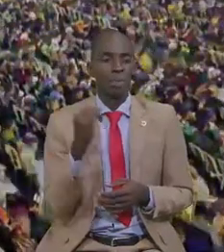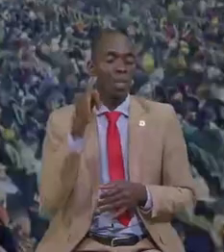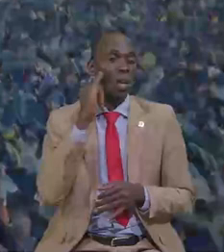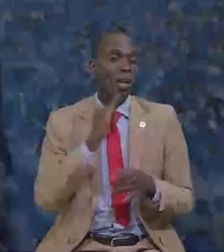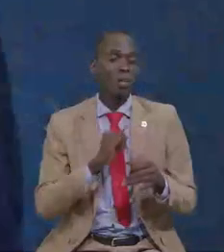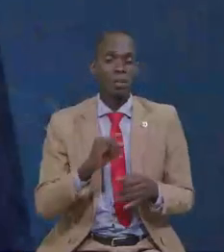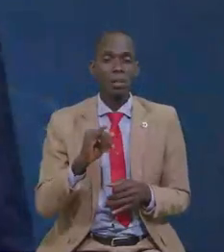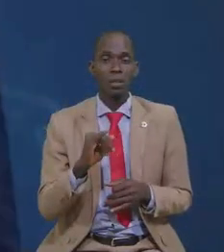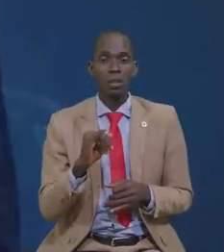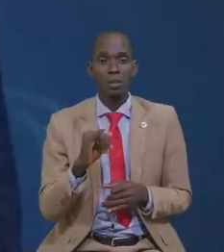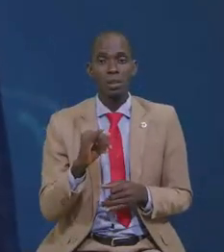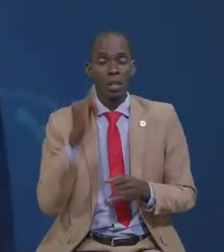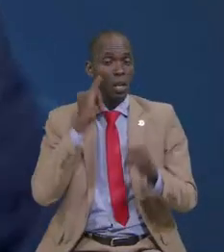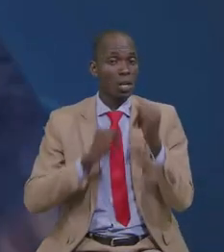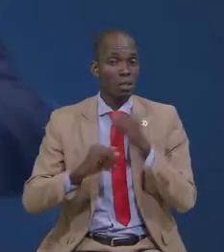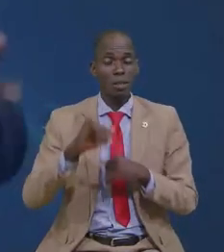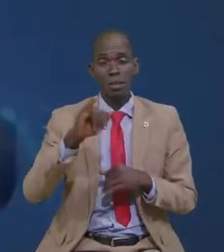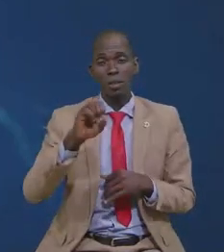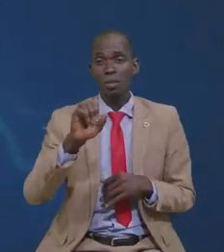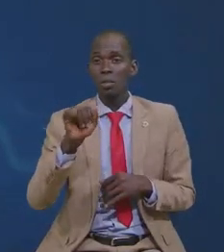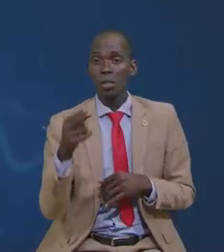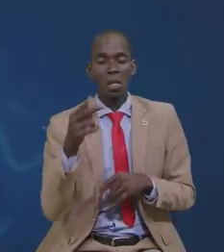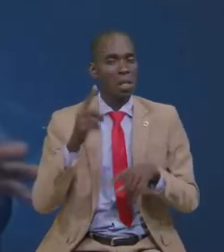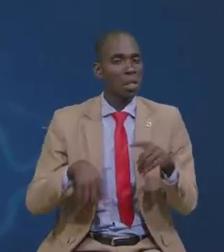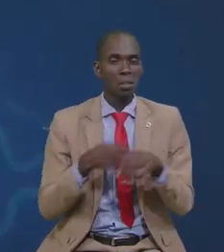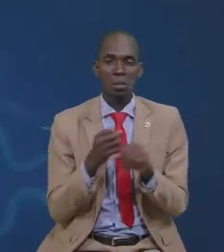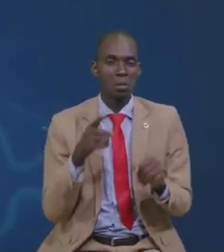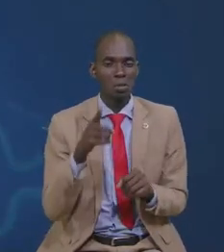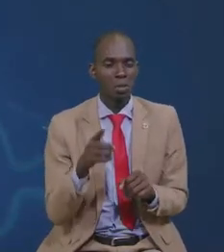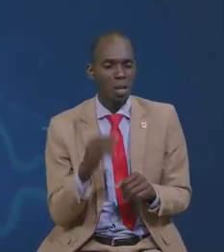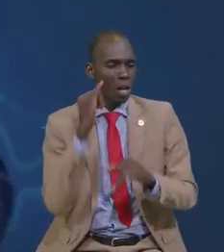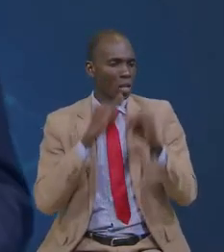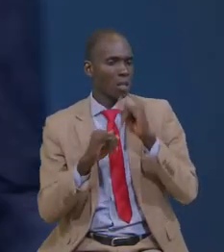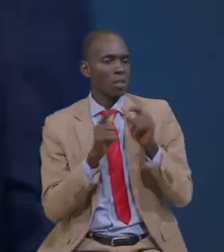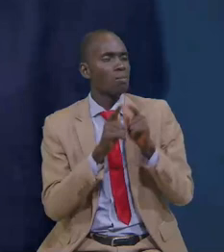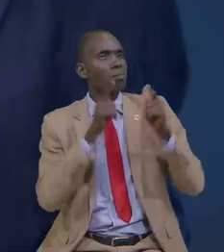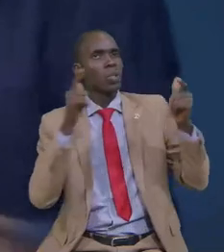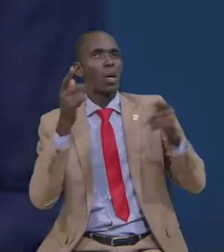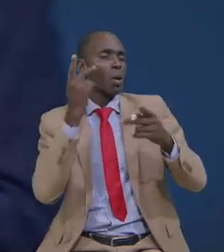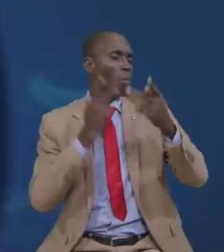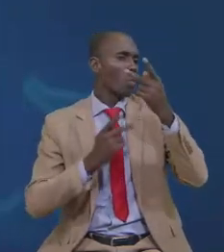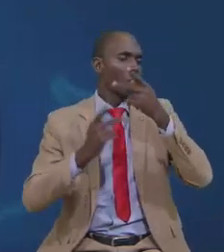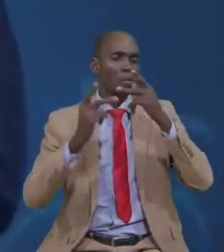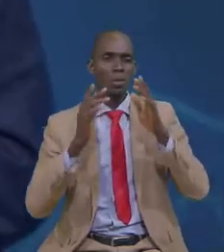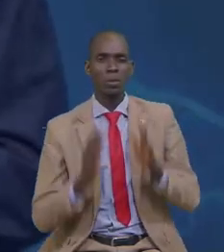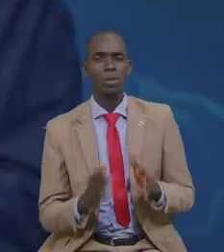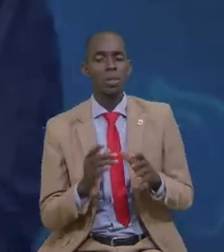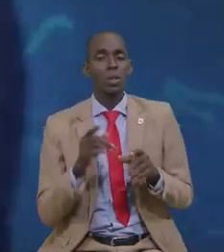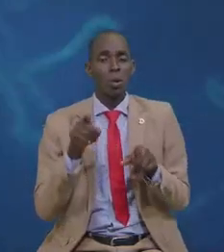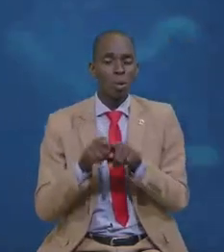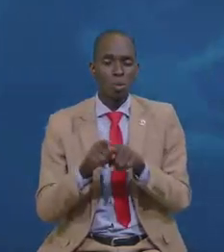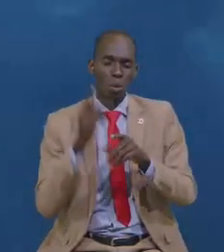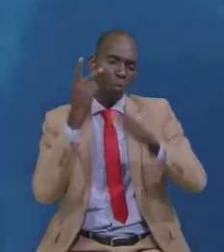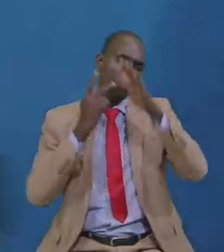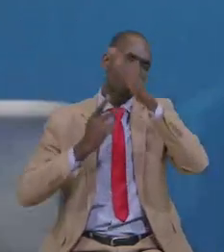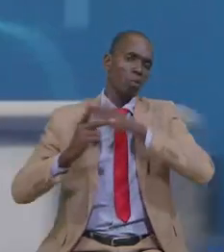Jésus. Esaïe ne peut pas vous sauver. Le grand prophète, le bon prophète, même